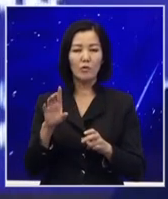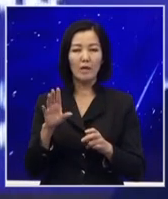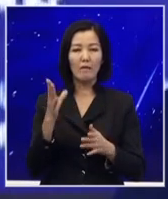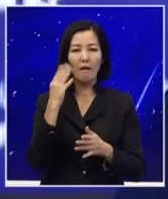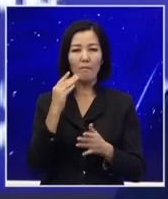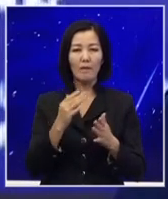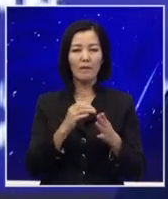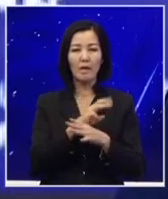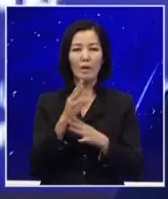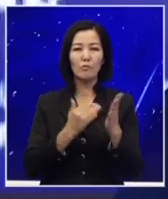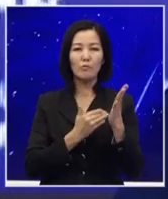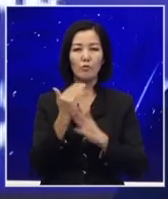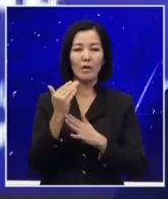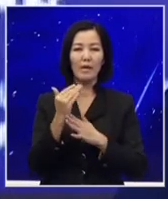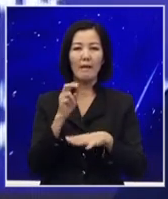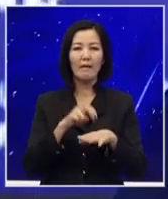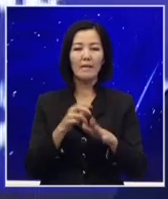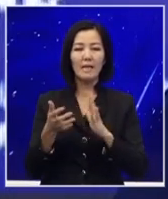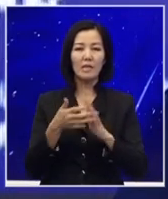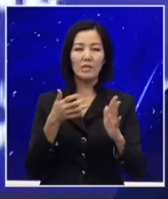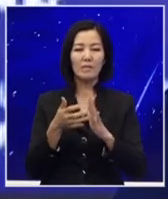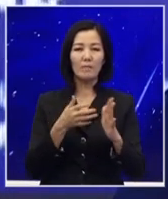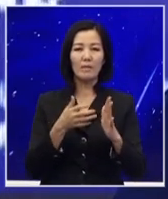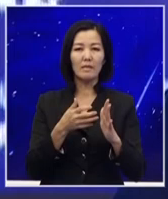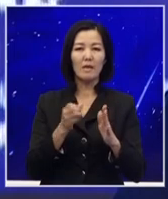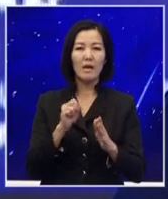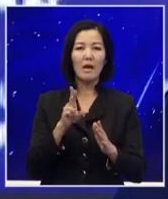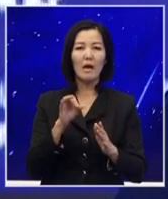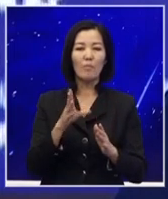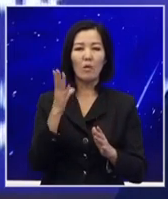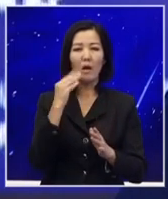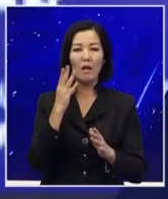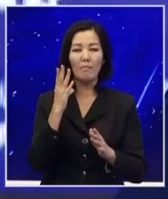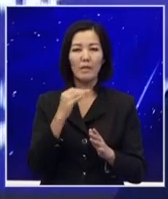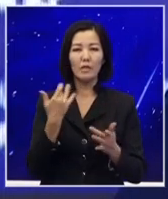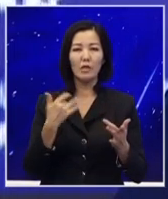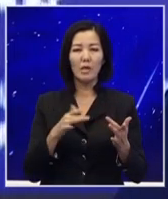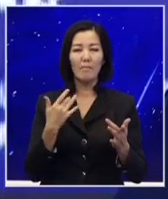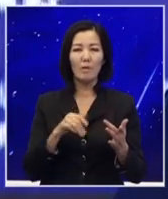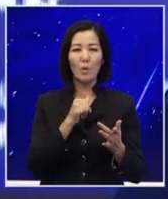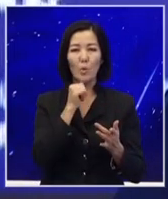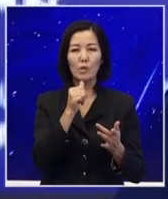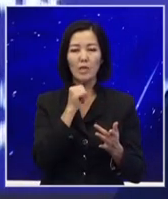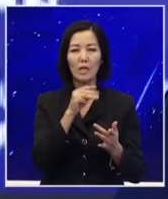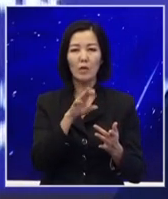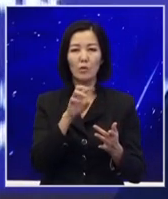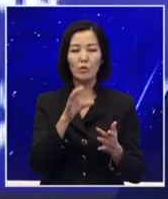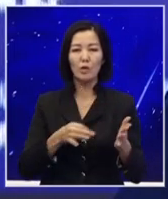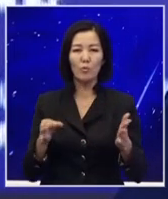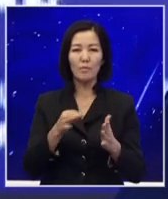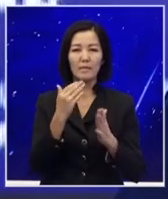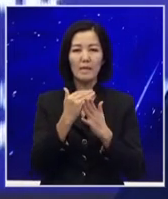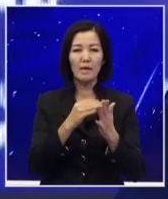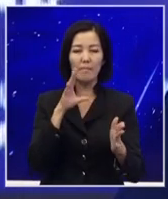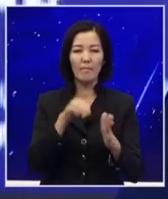көрсеткіші жоғары. Ал дәрігерлер жетіспейтін өңірлер қатарында Ақмола, Алматы, Атырау, Жамбыл, Қостана және Түркістан облыстары бар.